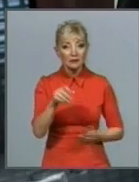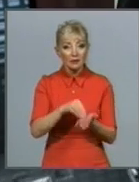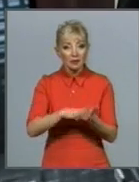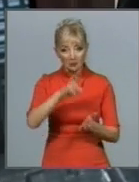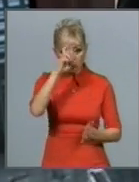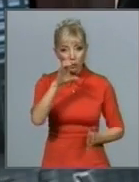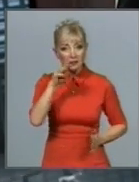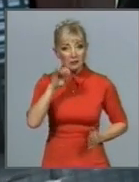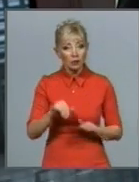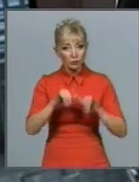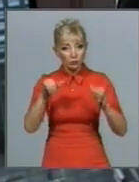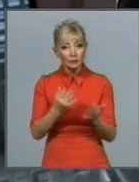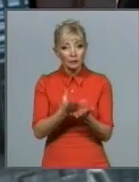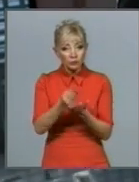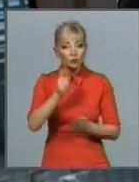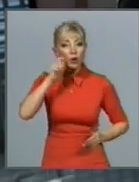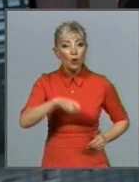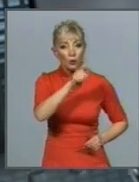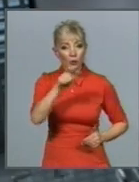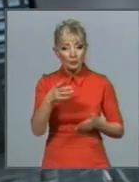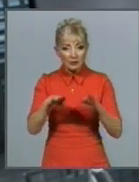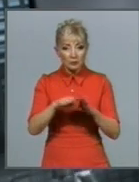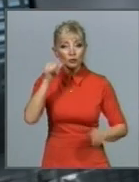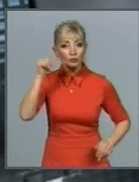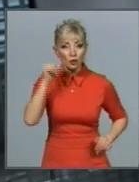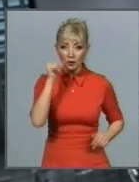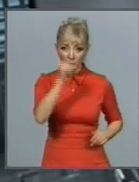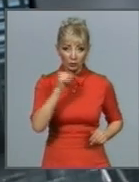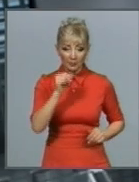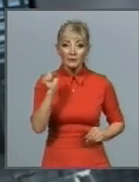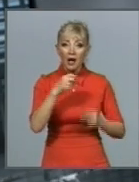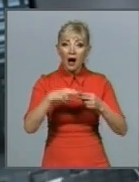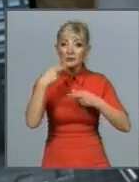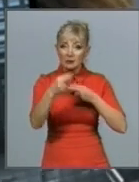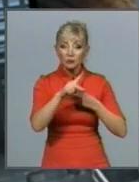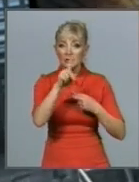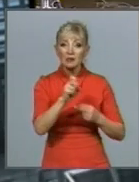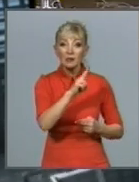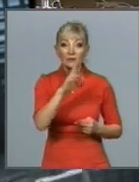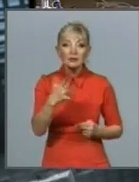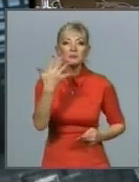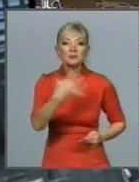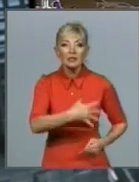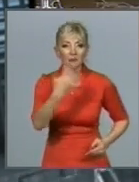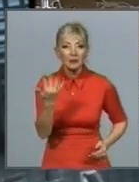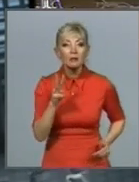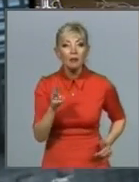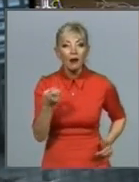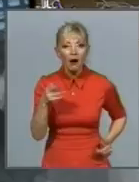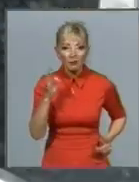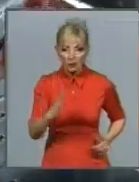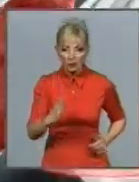Держстату, зросли нинішні платіжки українців в порівнянні з минулорічними. А заборгованість за комуналку сягнула 55 мільярдів.